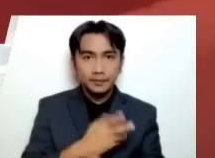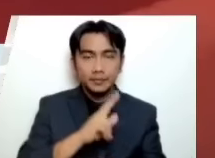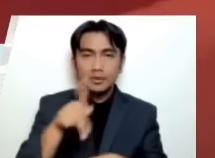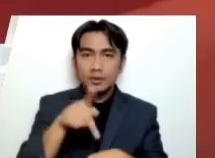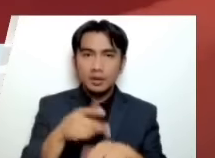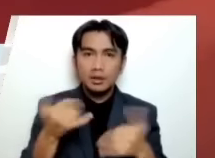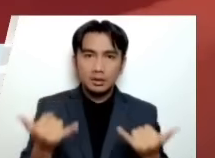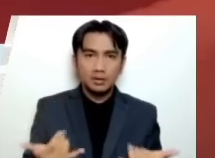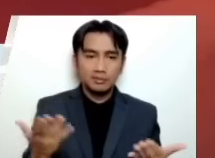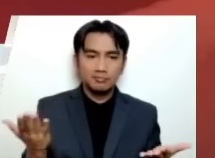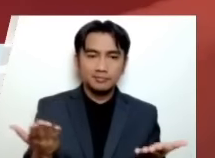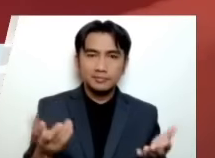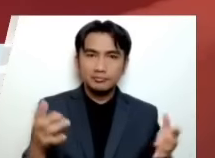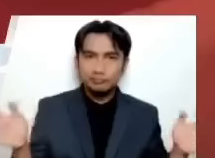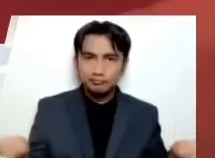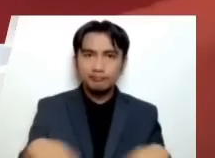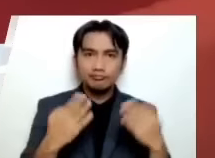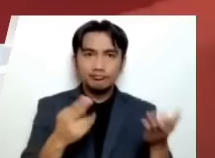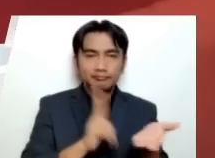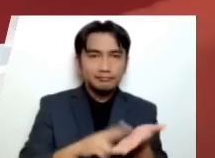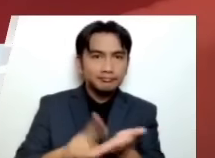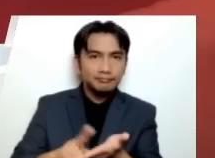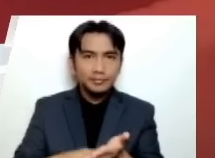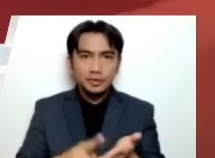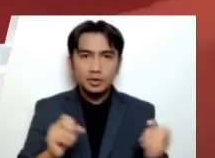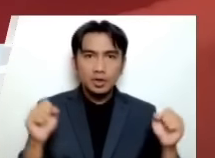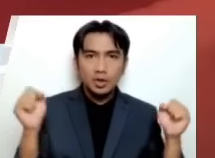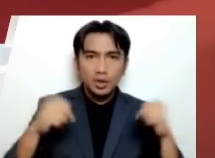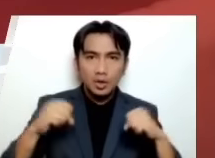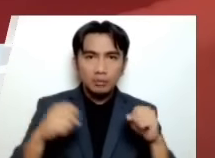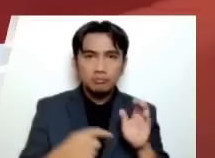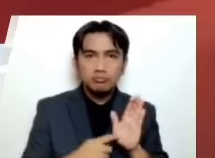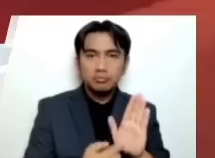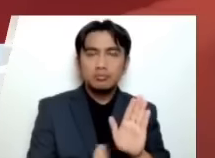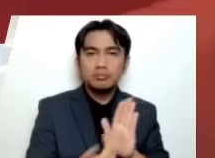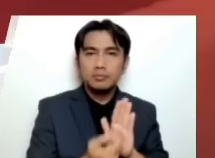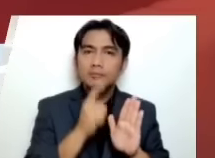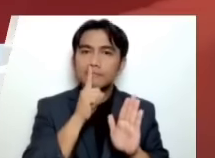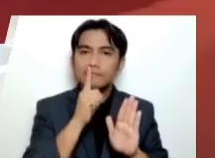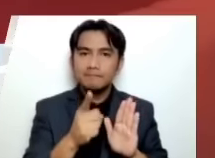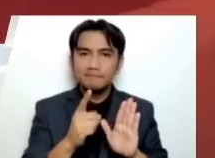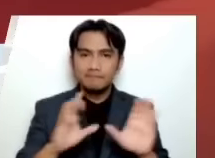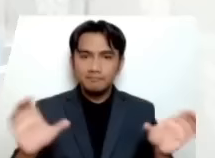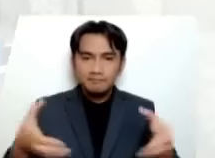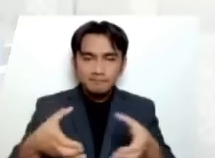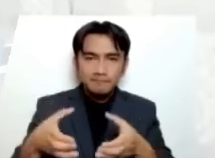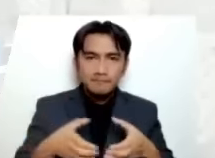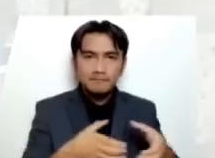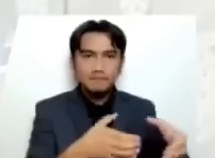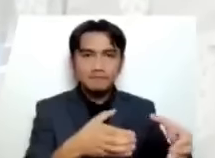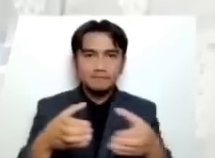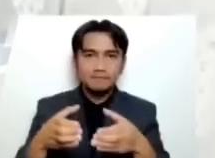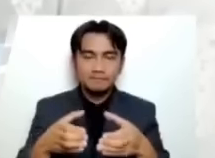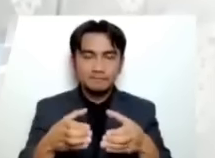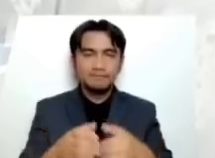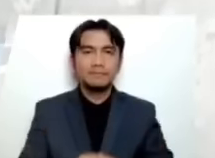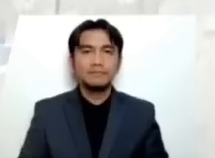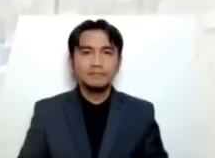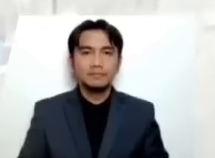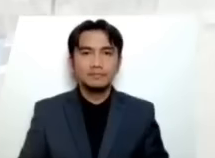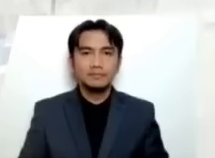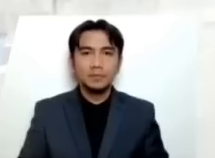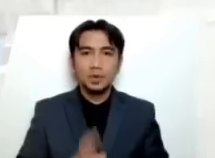mga lider ang isang manifesto bilang simbolo ng kanilang pagkakaisa bilang isang koalisyon. Kabilang sa alyansa ang Lakas